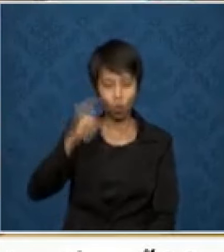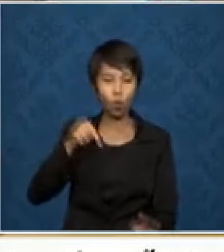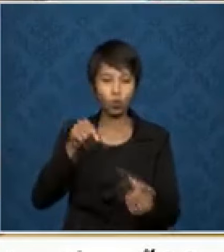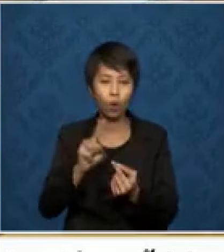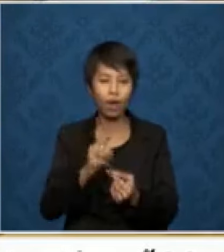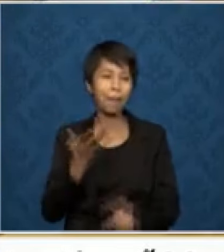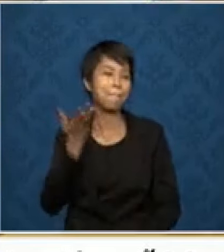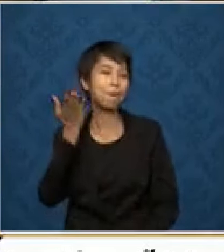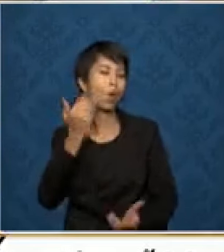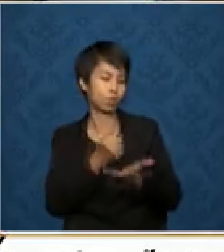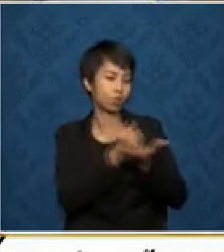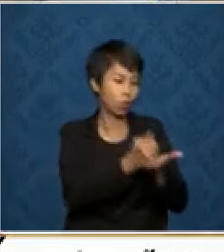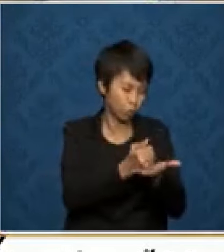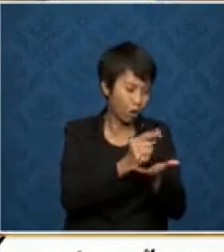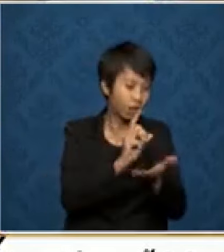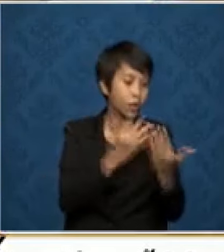ต้องทด